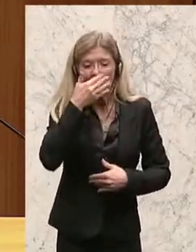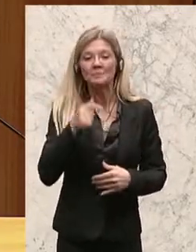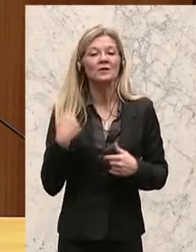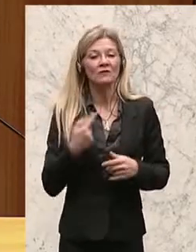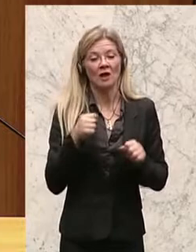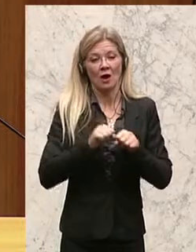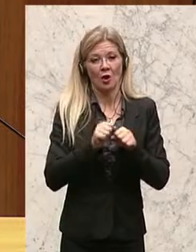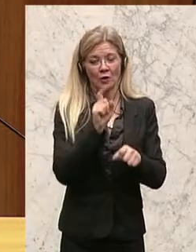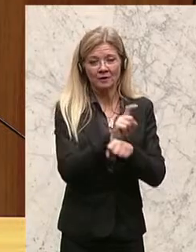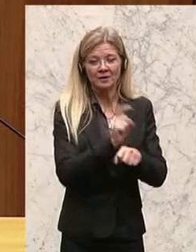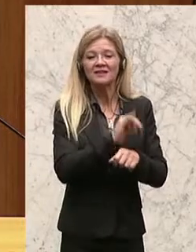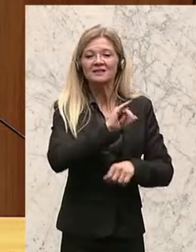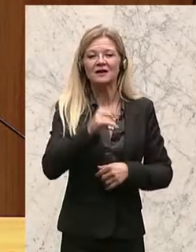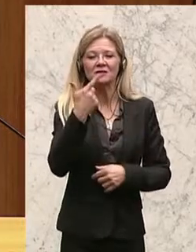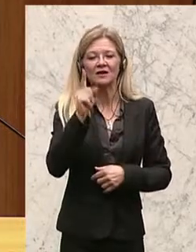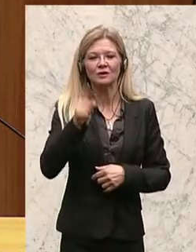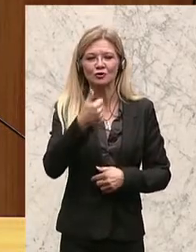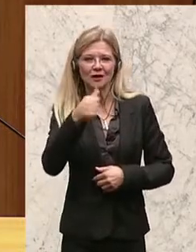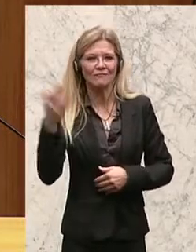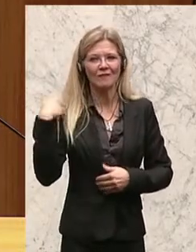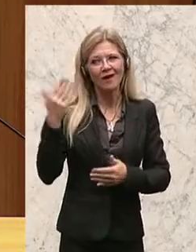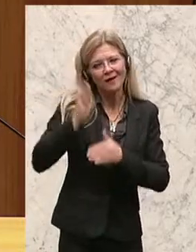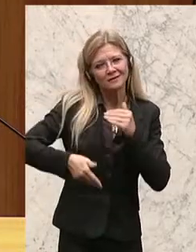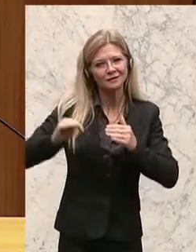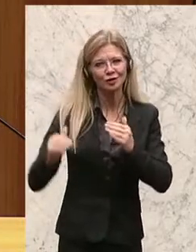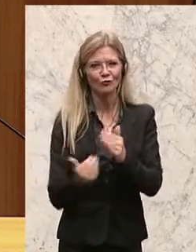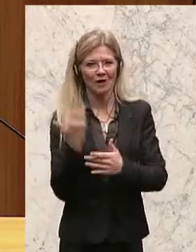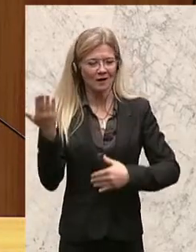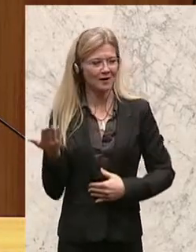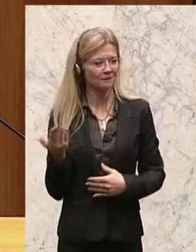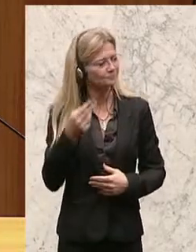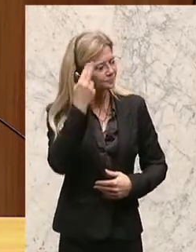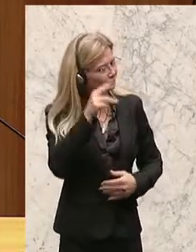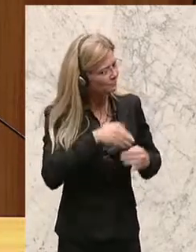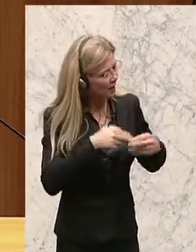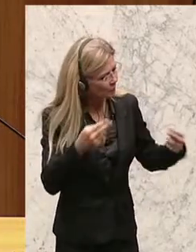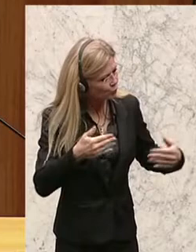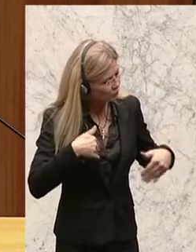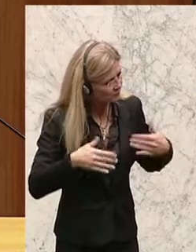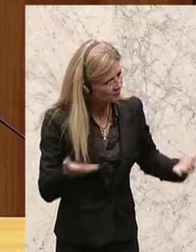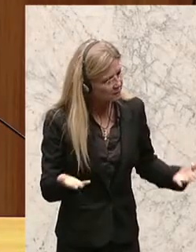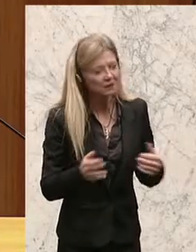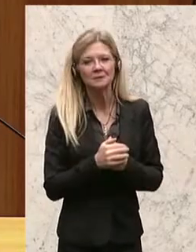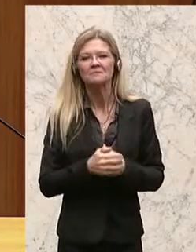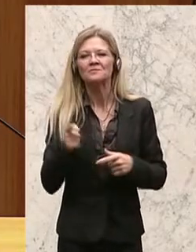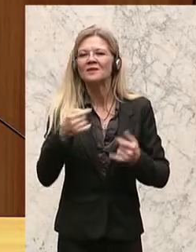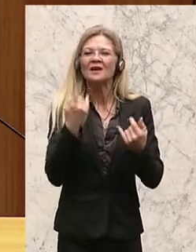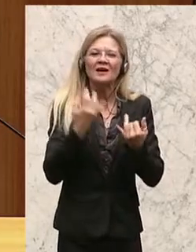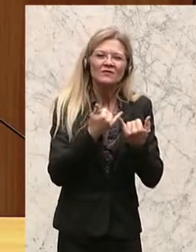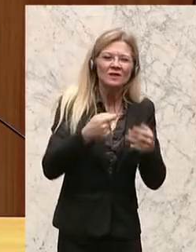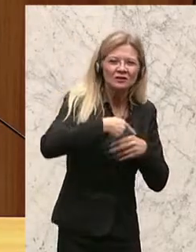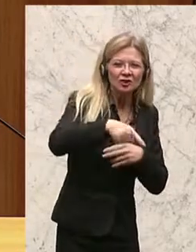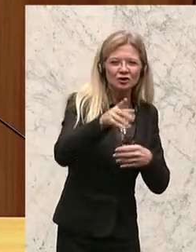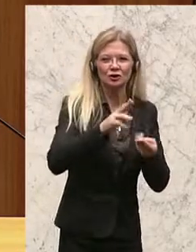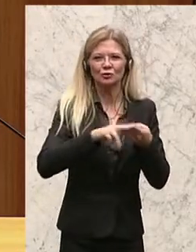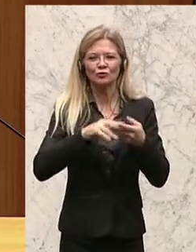bis hin zur letzten Novelle, Herr Bundesminister, das ist nämlich die Tatsache, dass vor allem im Bereich der entsendeten und überlassenen Arbeitskräfte es